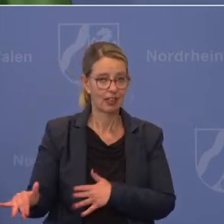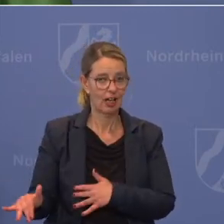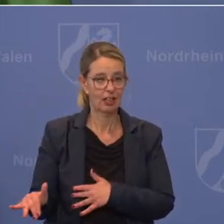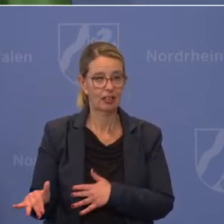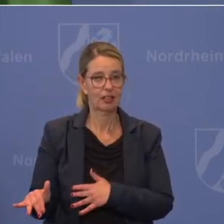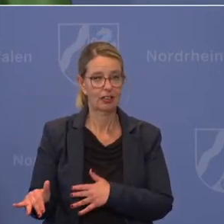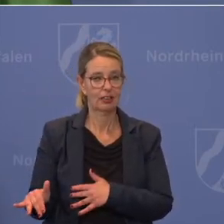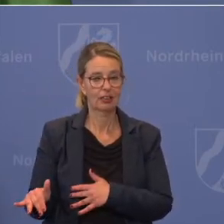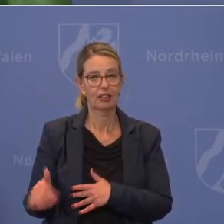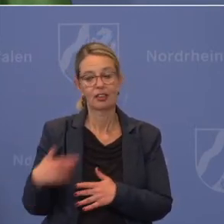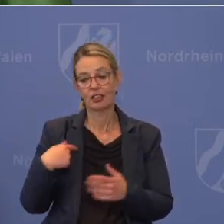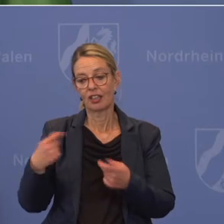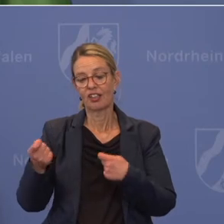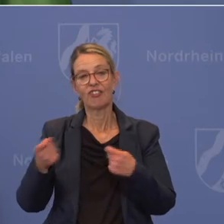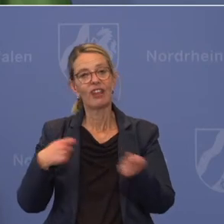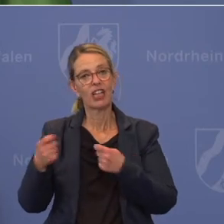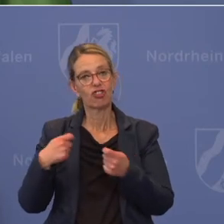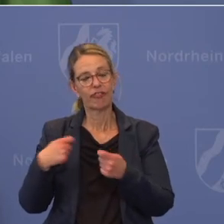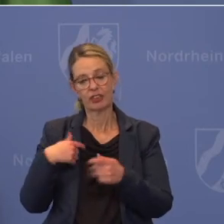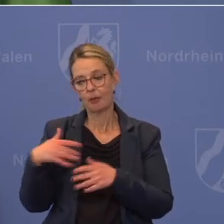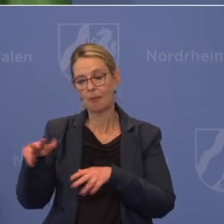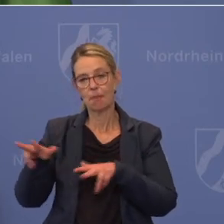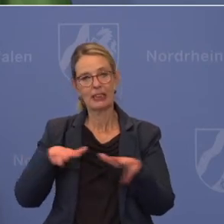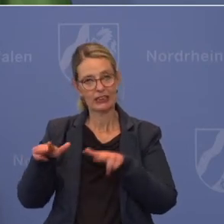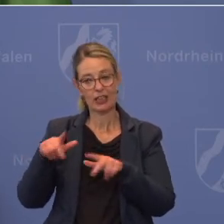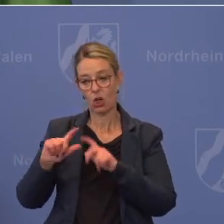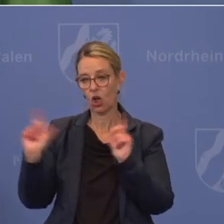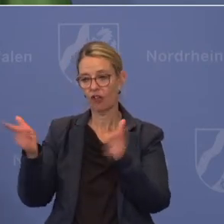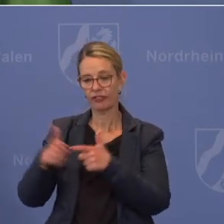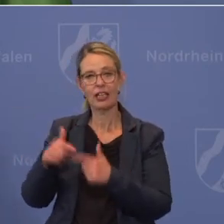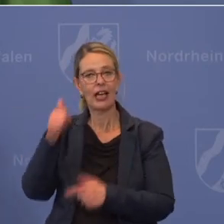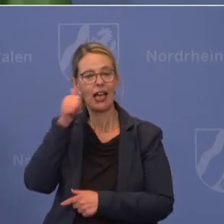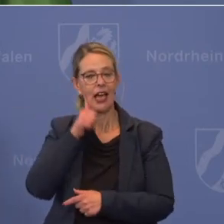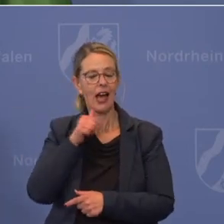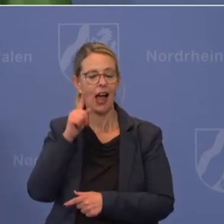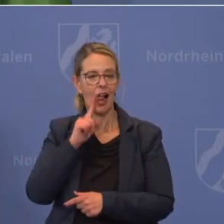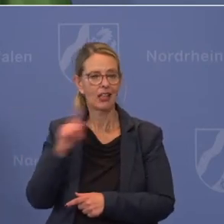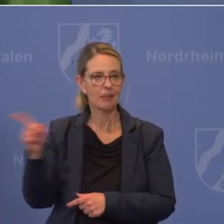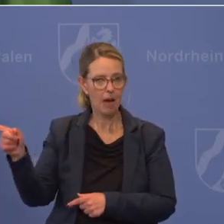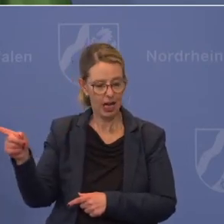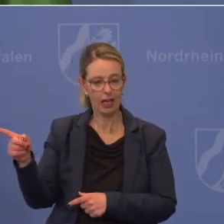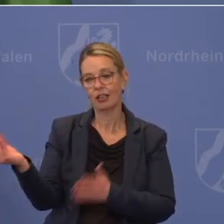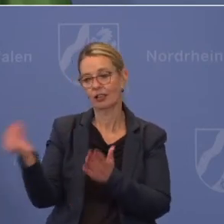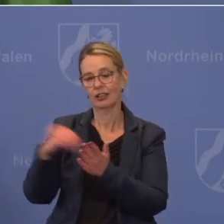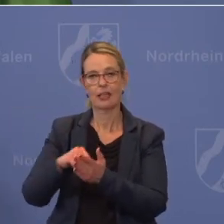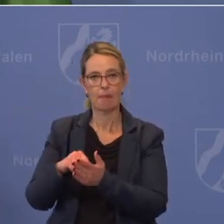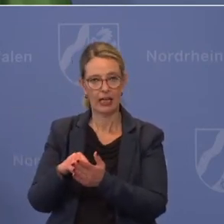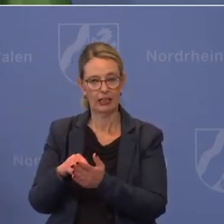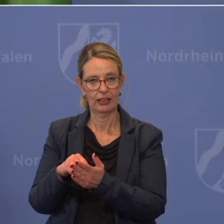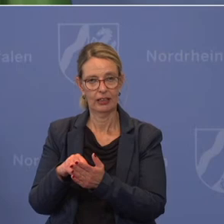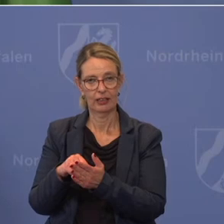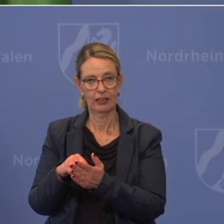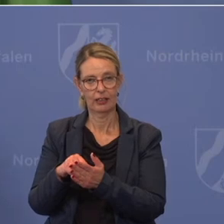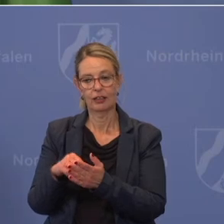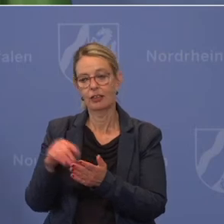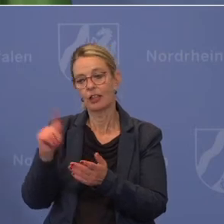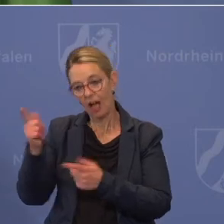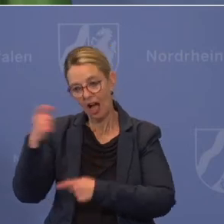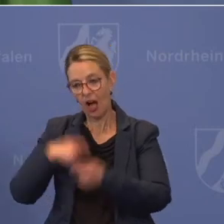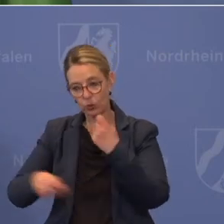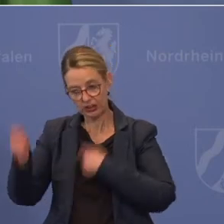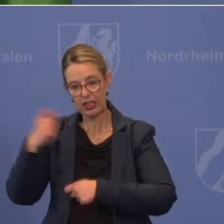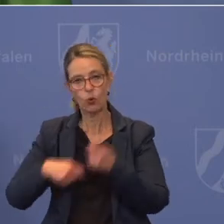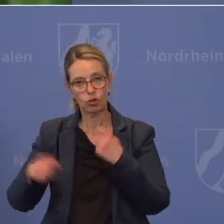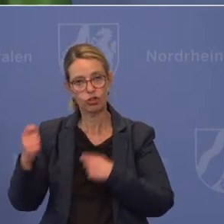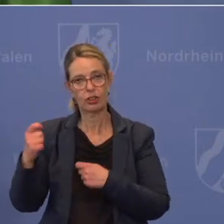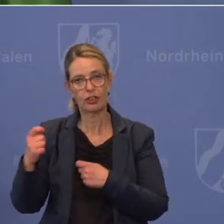heute Nachmittag die Wirtschaftsministerkonferenz, an der auch Herr Altmaier teilnehmen wird. Da werden wir uns auch austauschen, wie